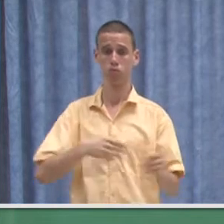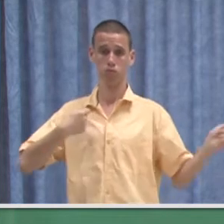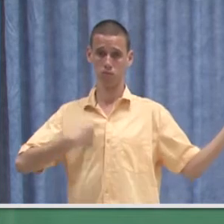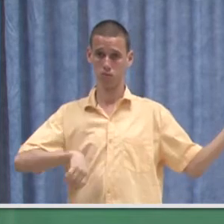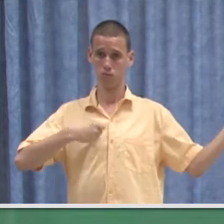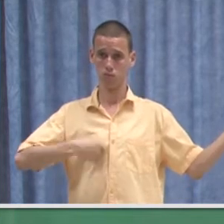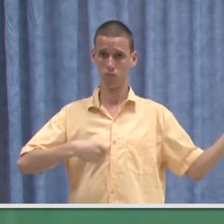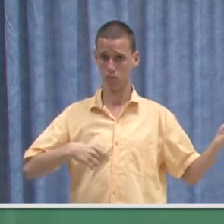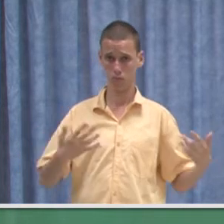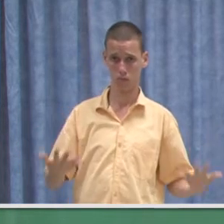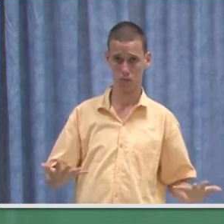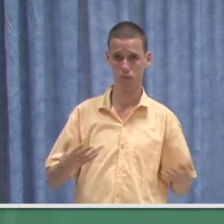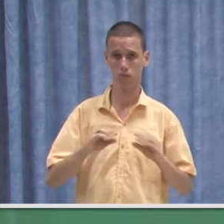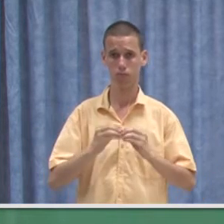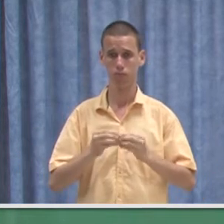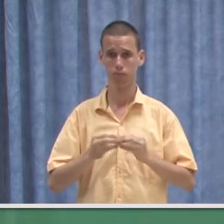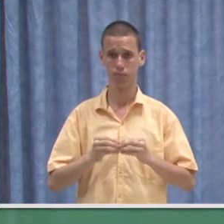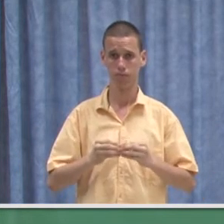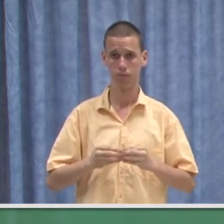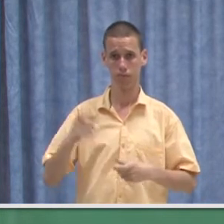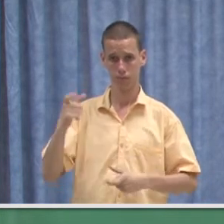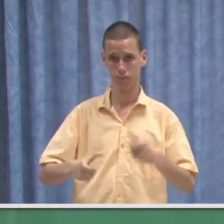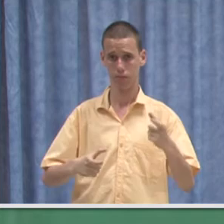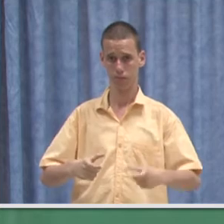commence danser low floor et mon client pourquoi il dit ça